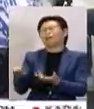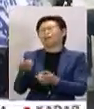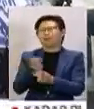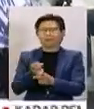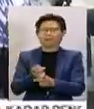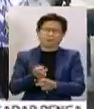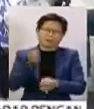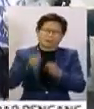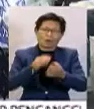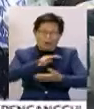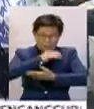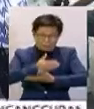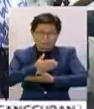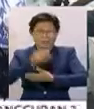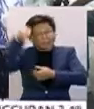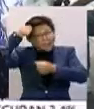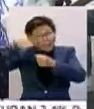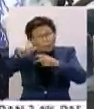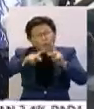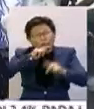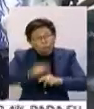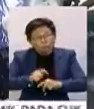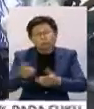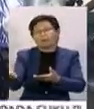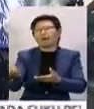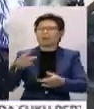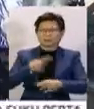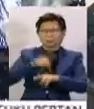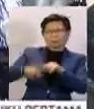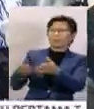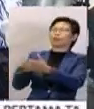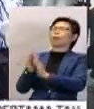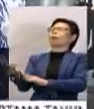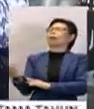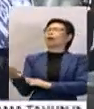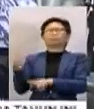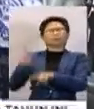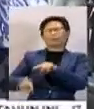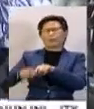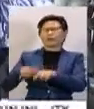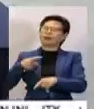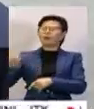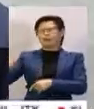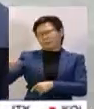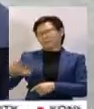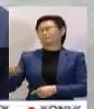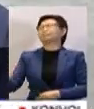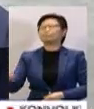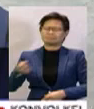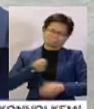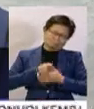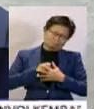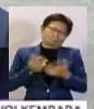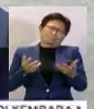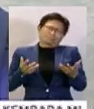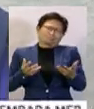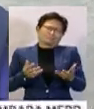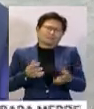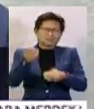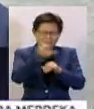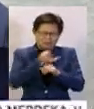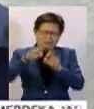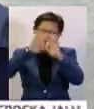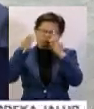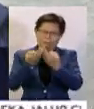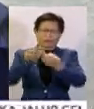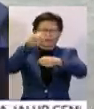tua. Dan you pun tak boleh minta berapa you nak kan. Apa yang dikasih kena ambil. Itu tugasan mereka. Menjaga keluarga itu